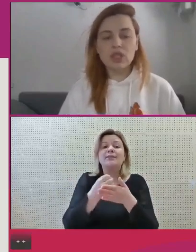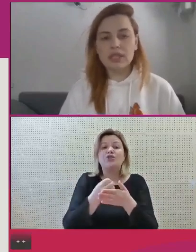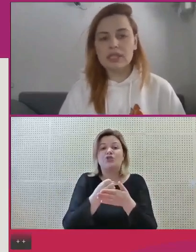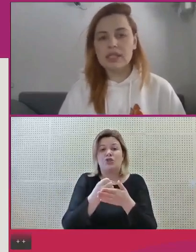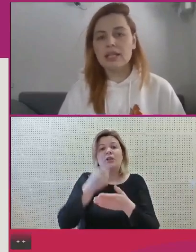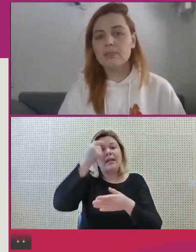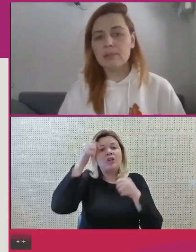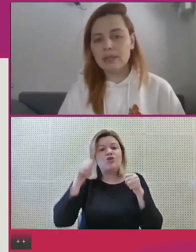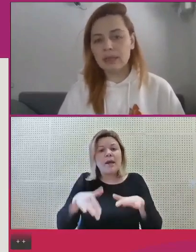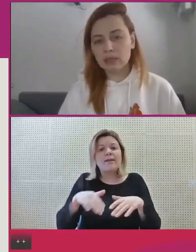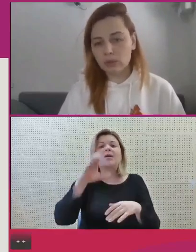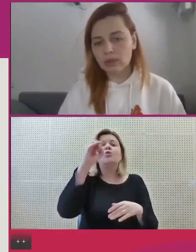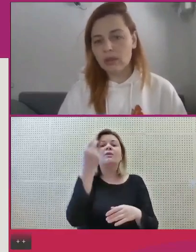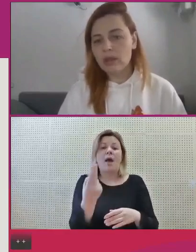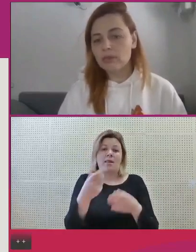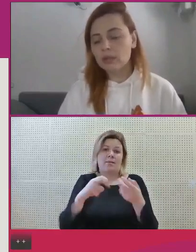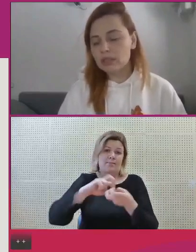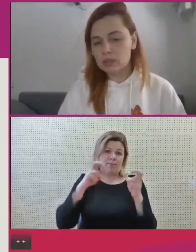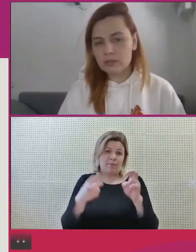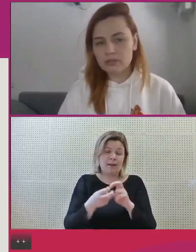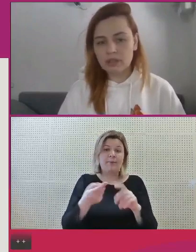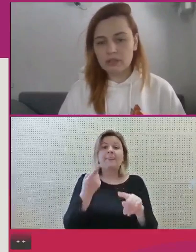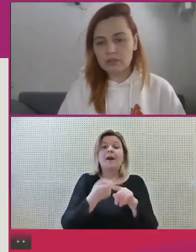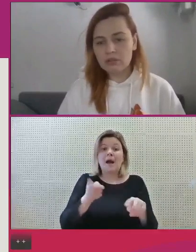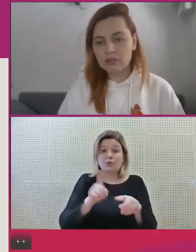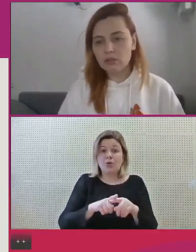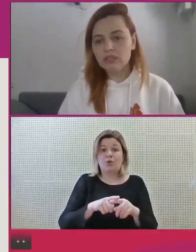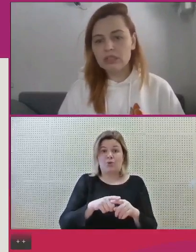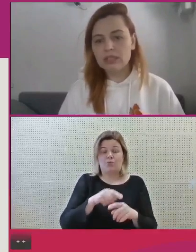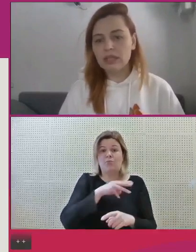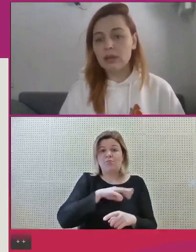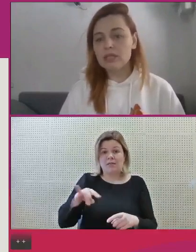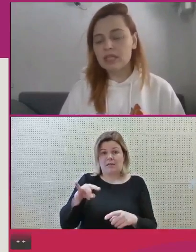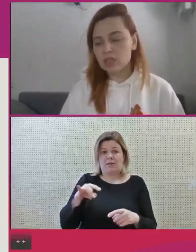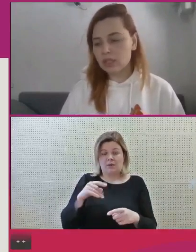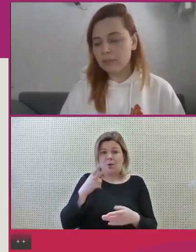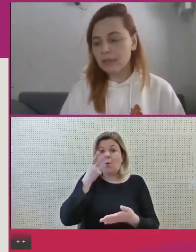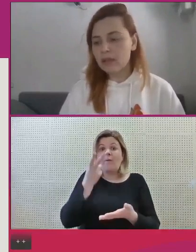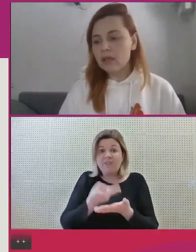достичь решения социальной проблемы, которую мы, собственно, увидели и